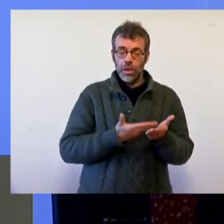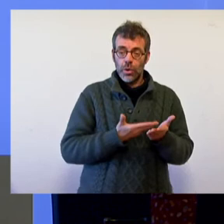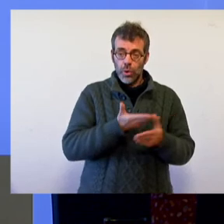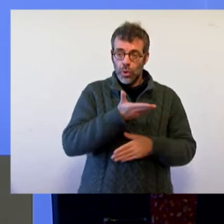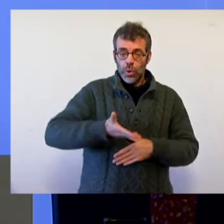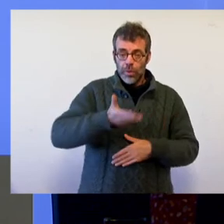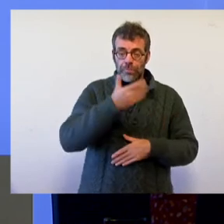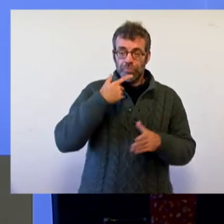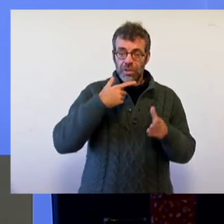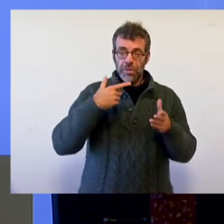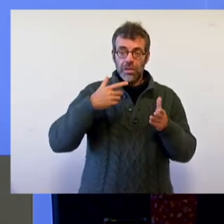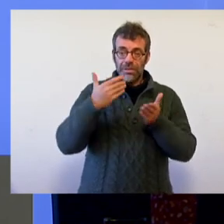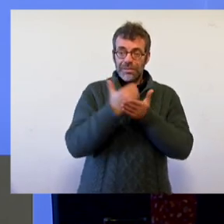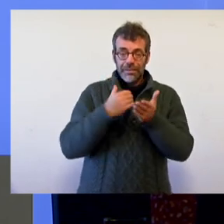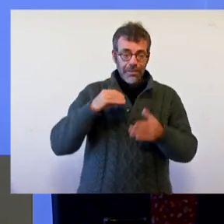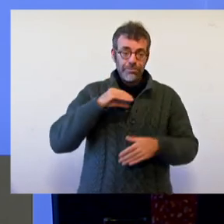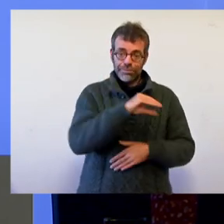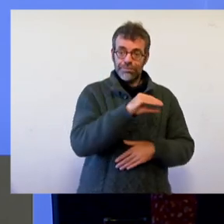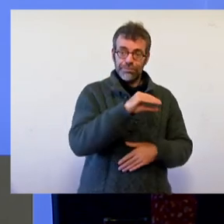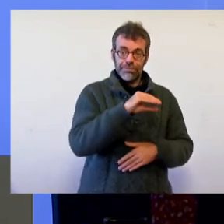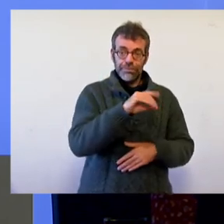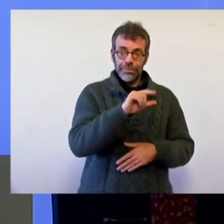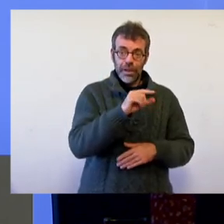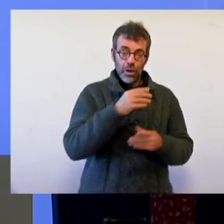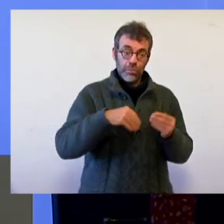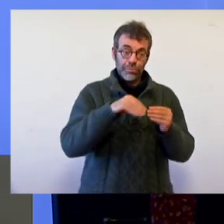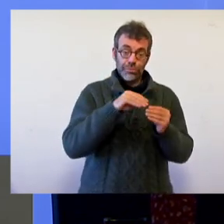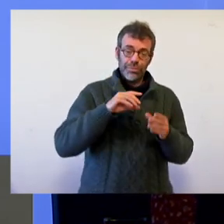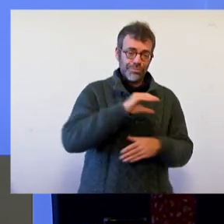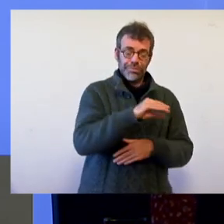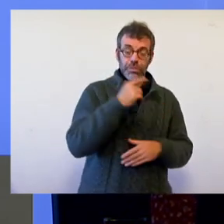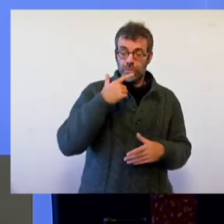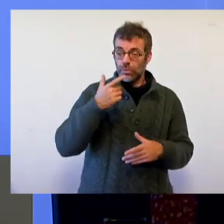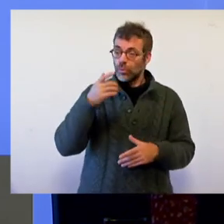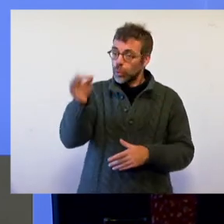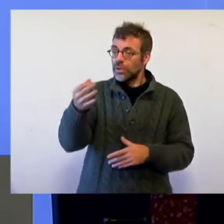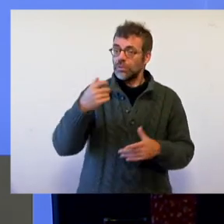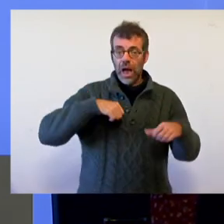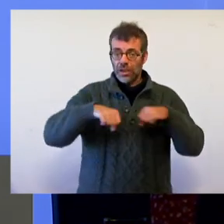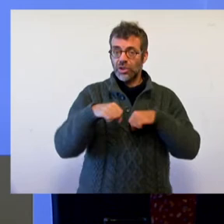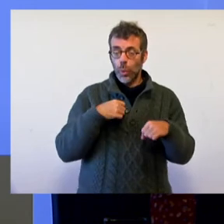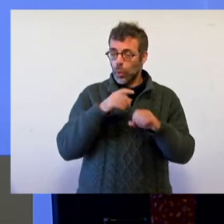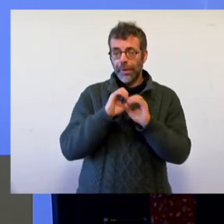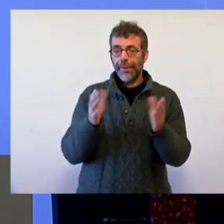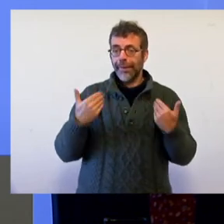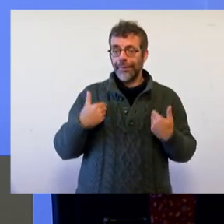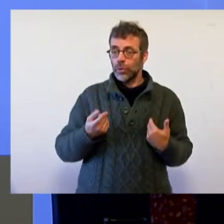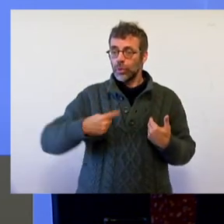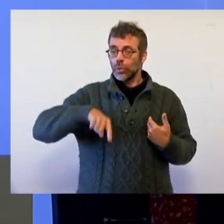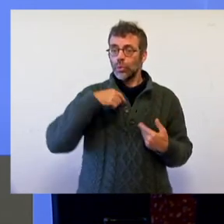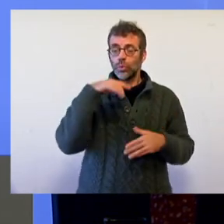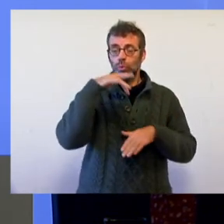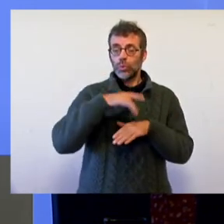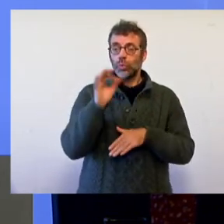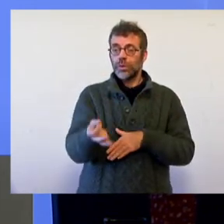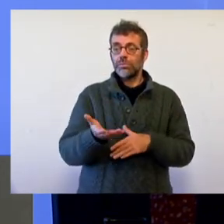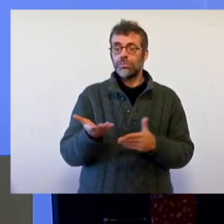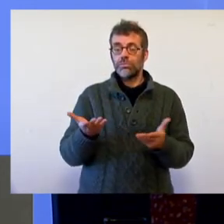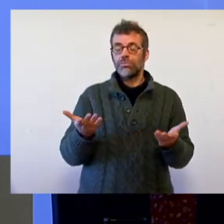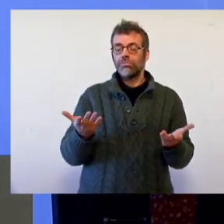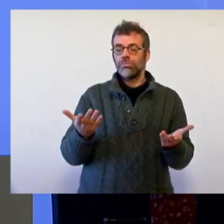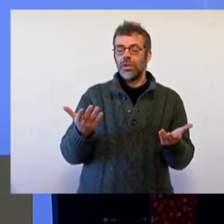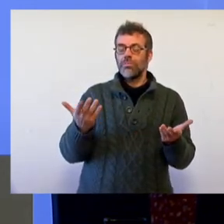sont rémunérés par la collectivité. Donc nous agissons. Par contre, c'est vrai, mes chers collègues, dans ce DOB,